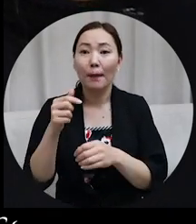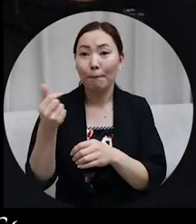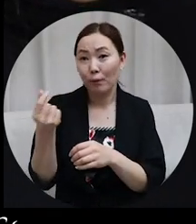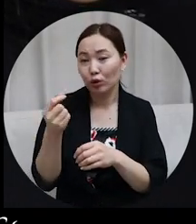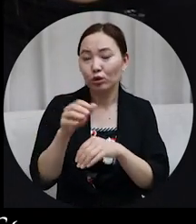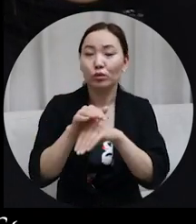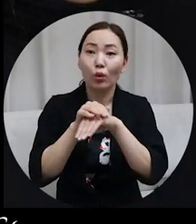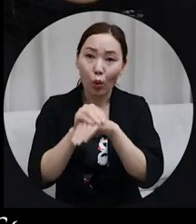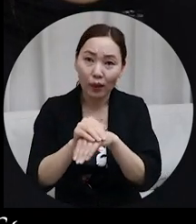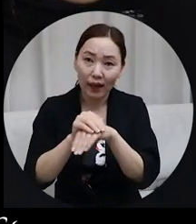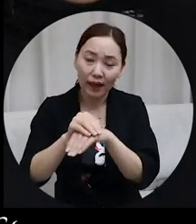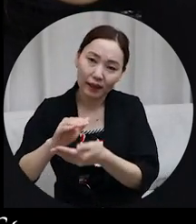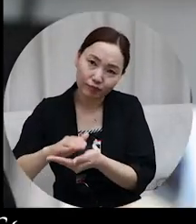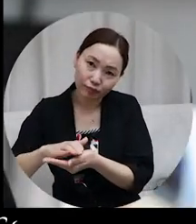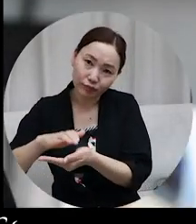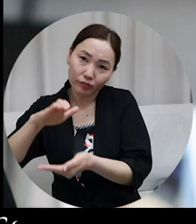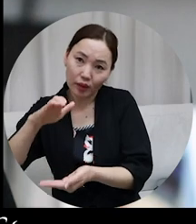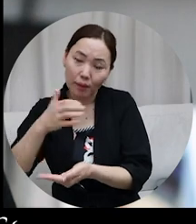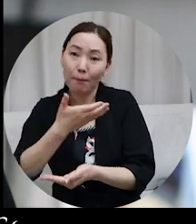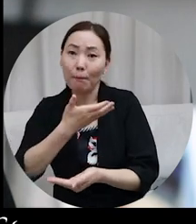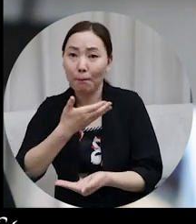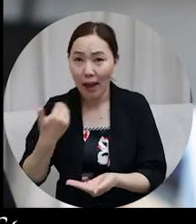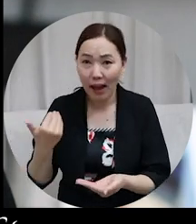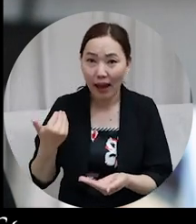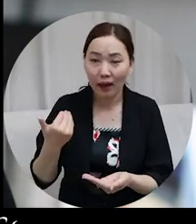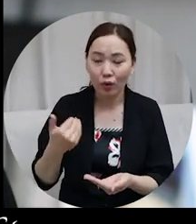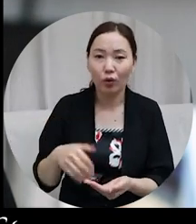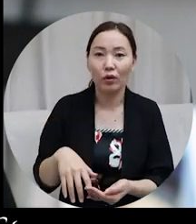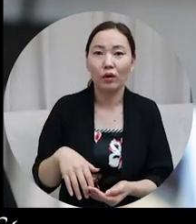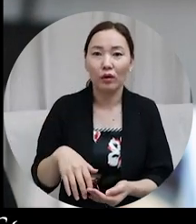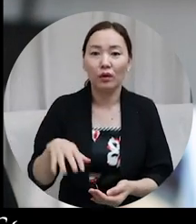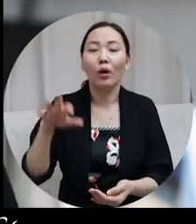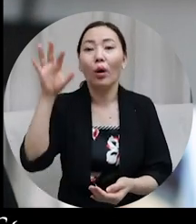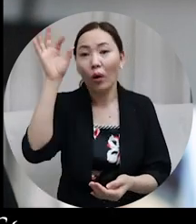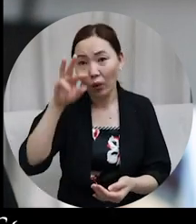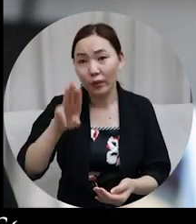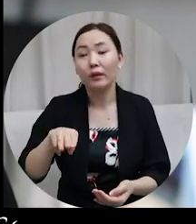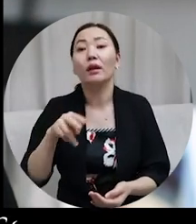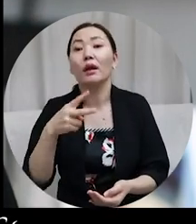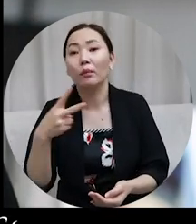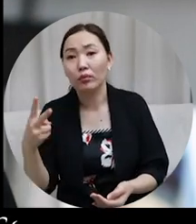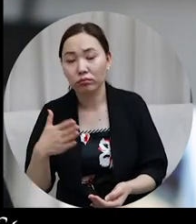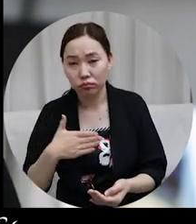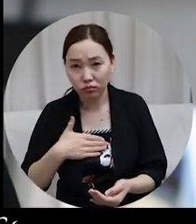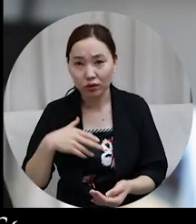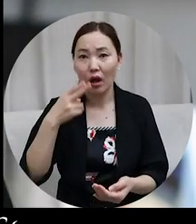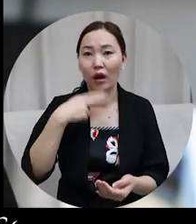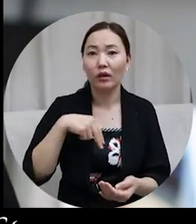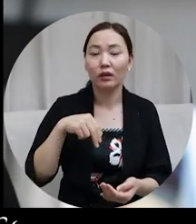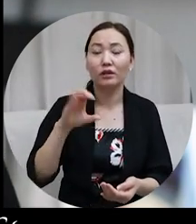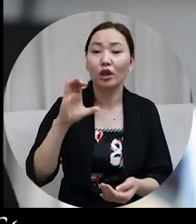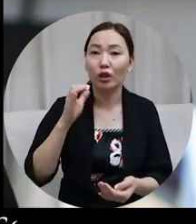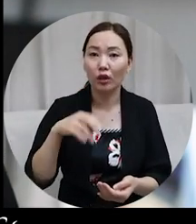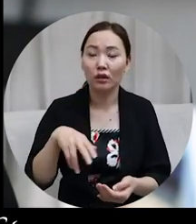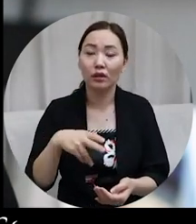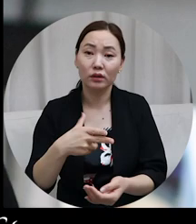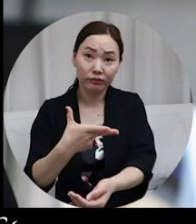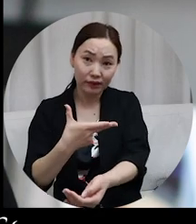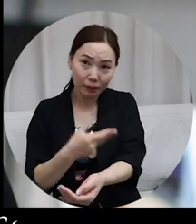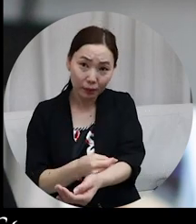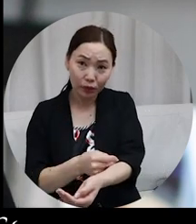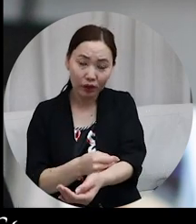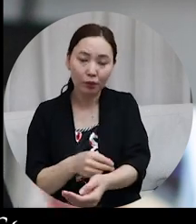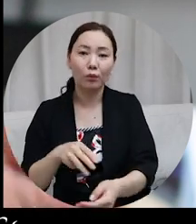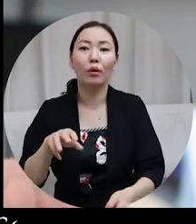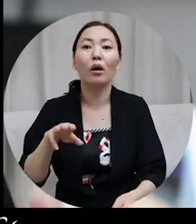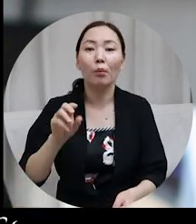ерөөсөл хэрэгжүүлээ энэ талаас нь гэл аав ч хоёрч одоо яг үнийг хэлэхэд нэг бурач хүмсэн юм бол байхгүй шууд өө миний охин солонгос